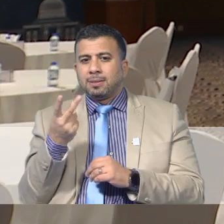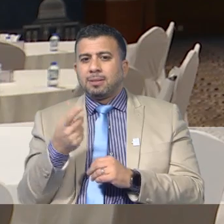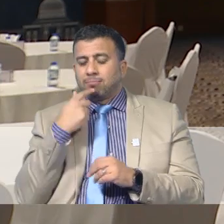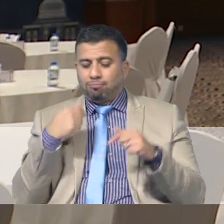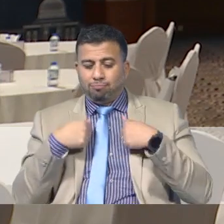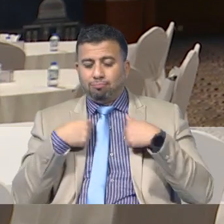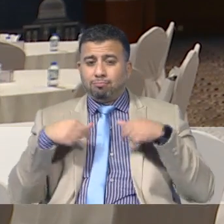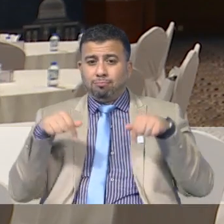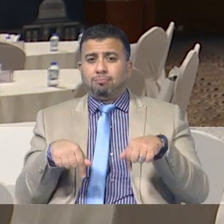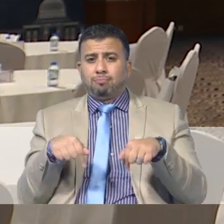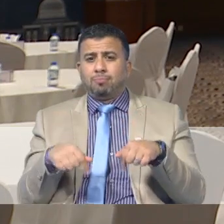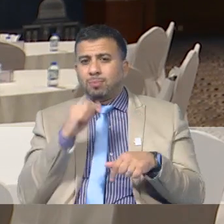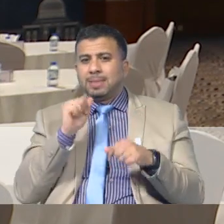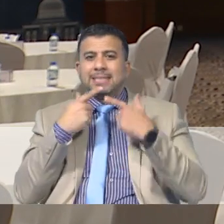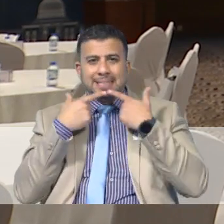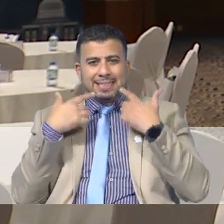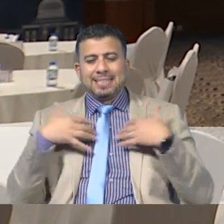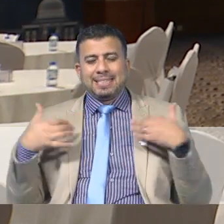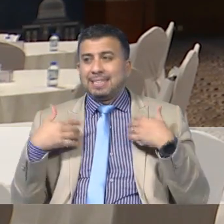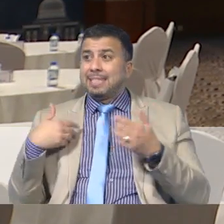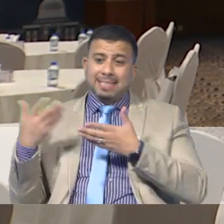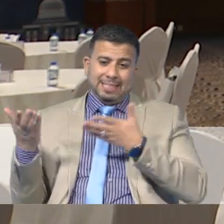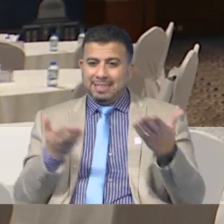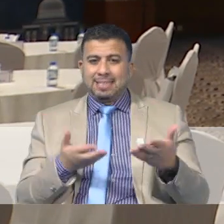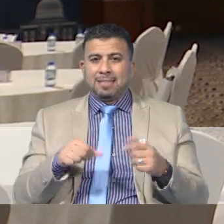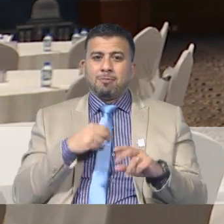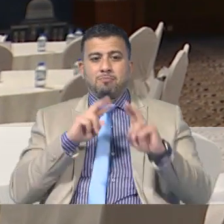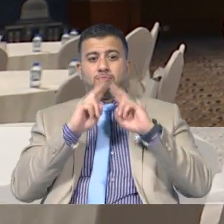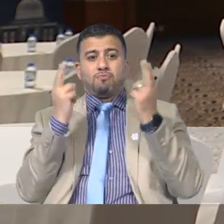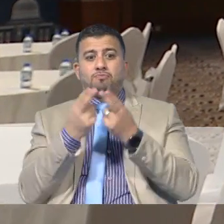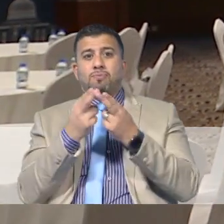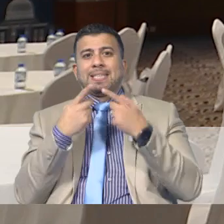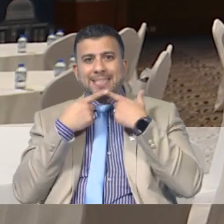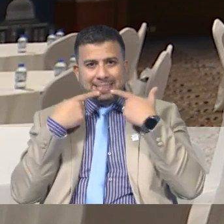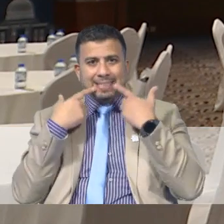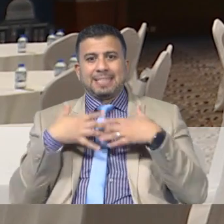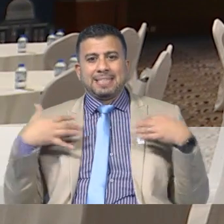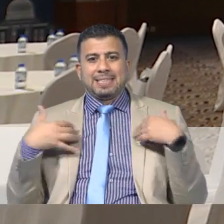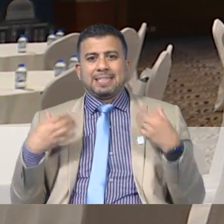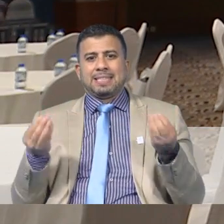وإحنا اليوم يعني سعداء باستضافتهم في هذا الملتقى، وسعداء أيضا